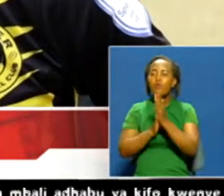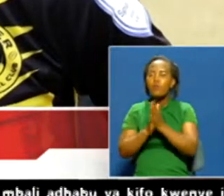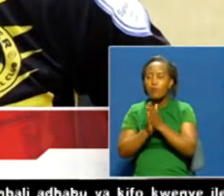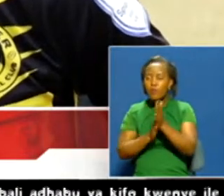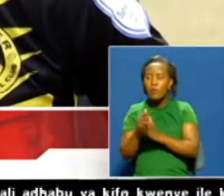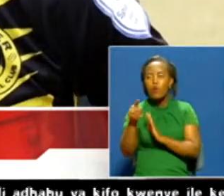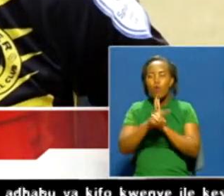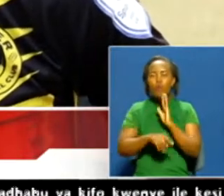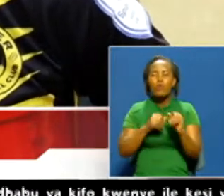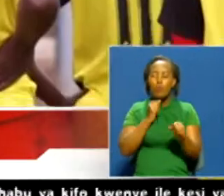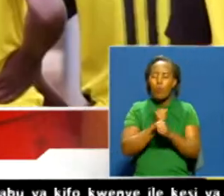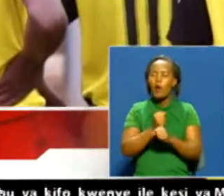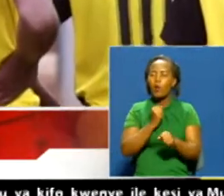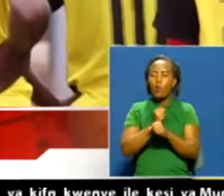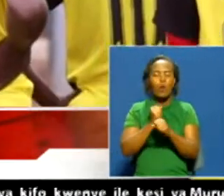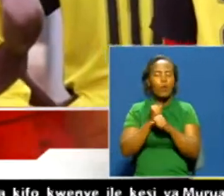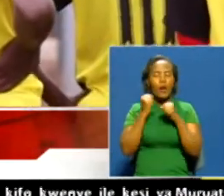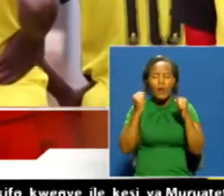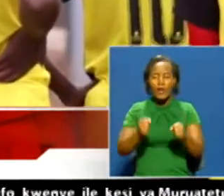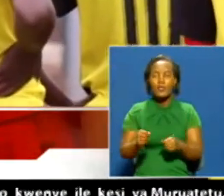hard is our first target.